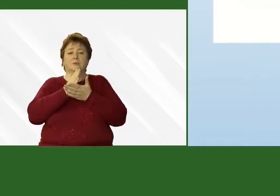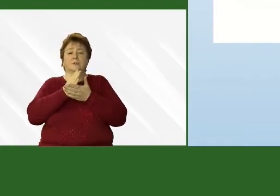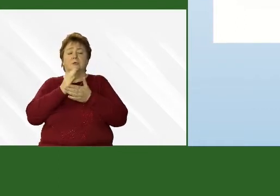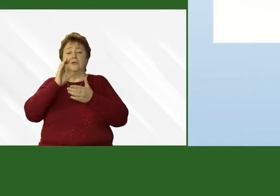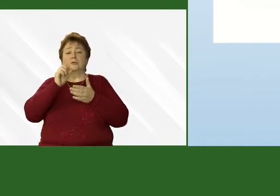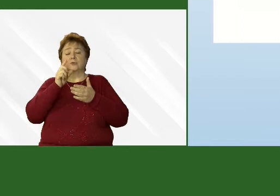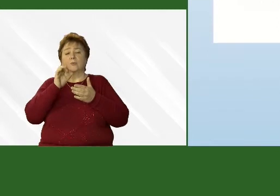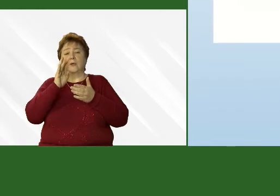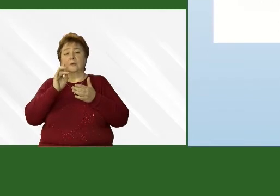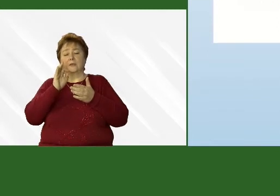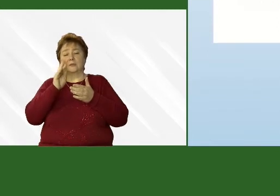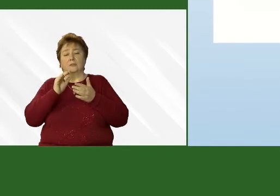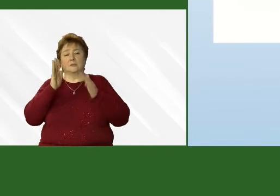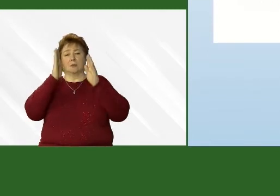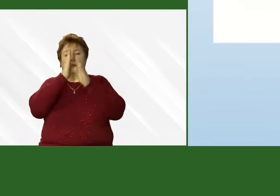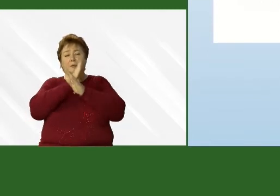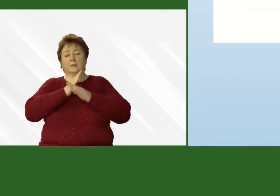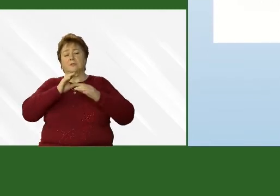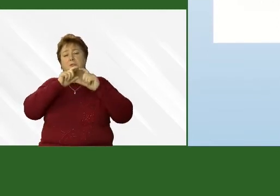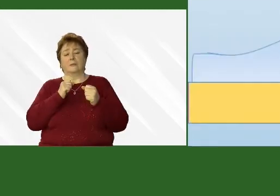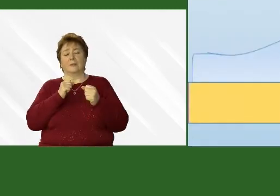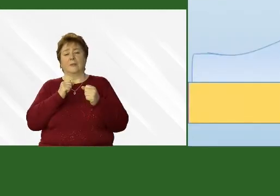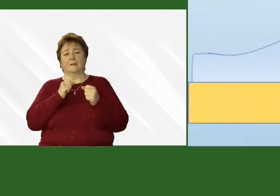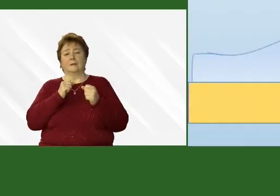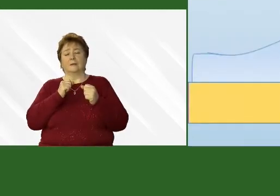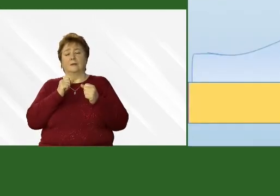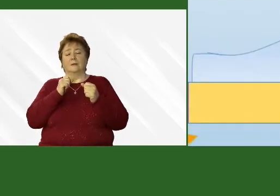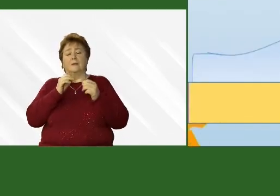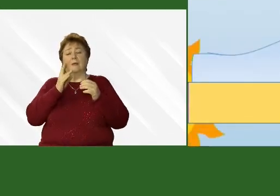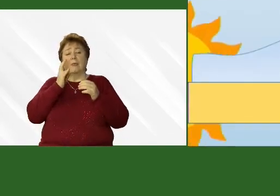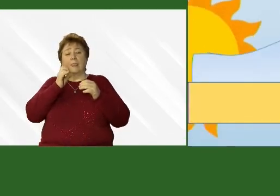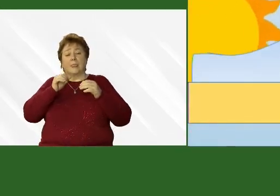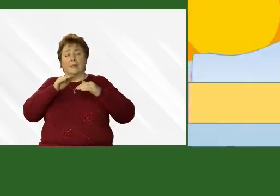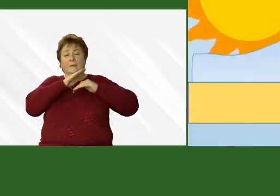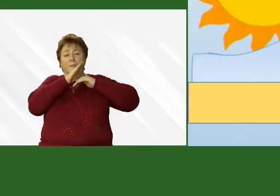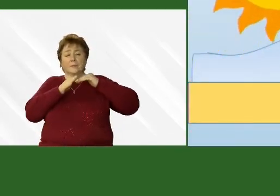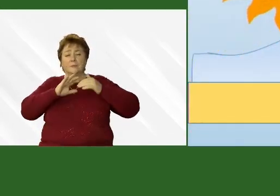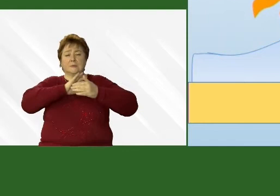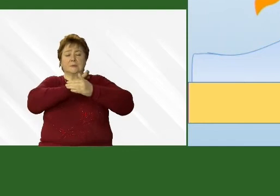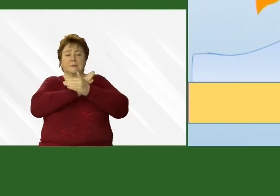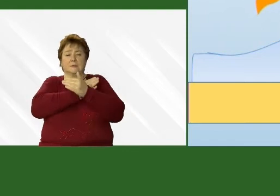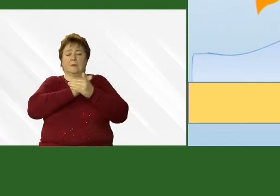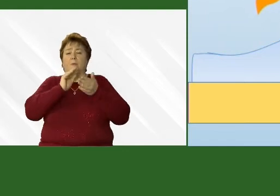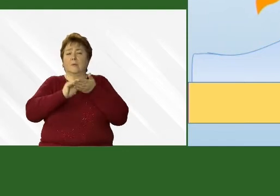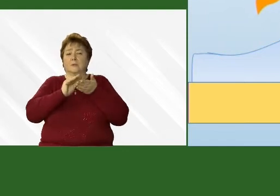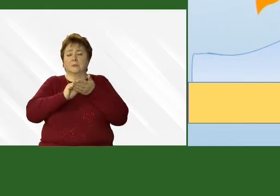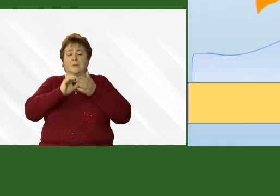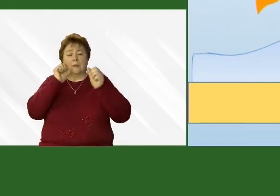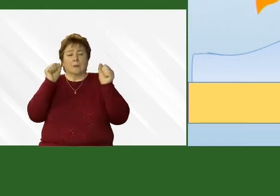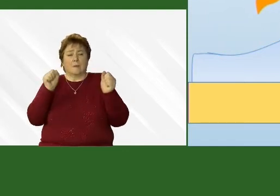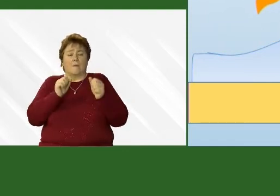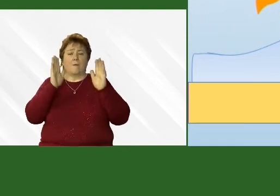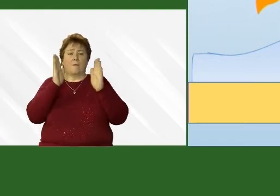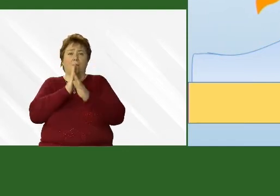в субантарктическом климатическом поясе. Над материком из-за сильного постоянного